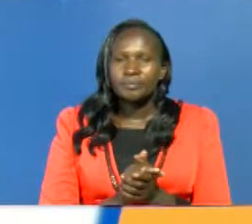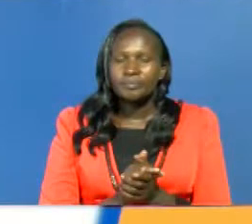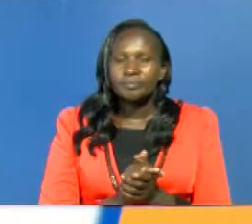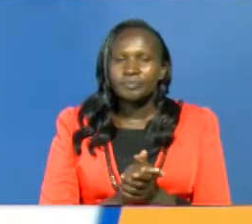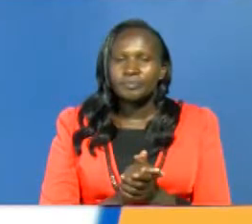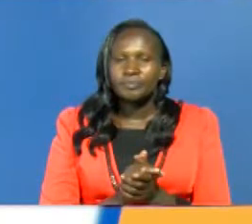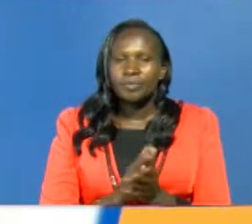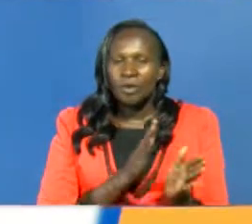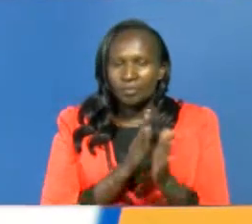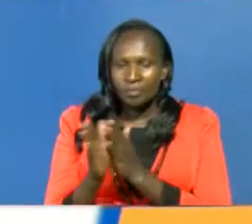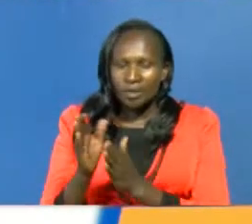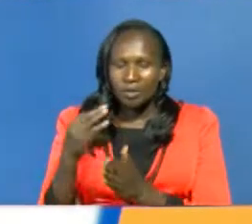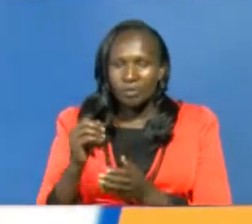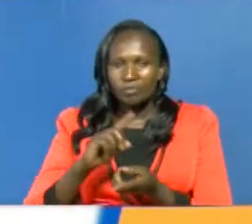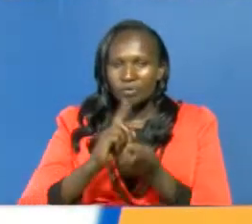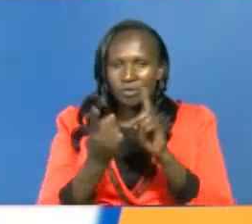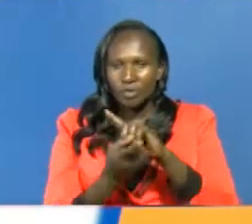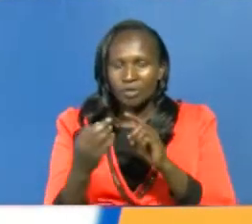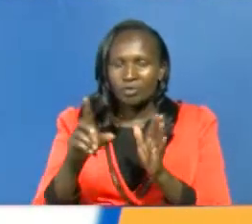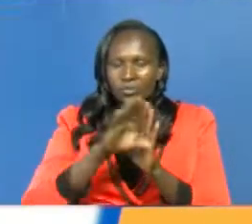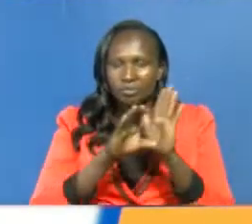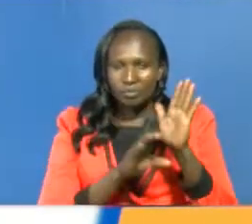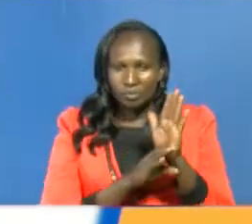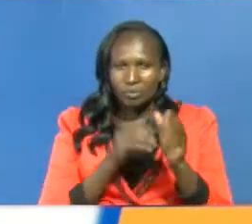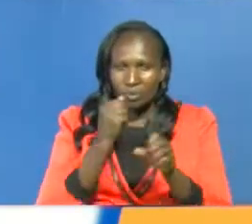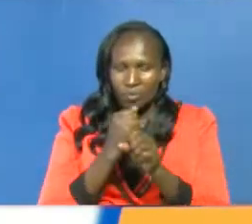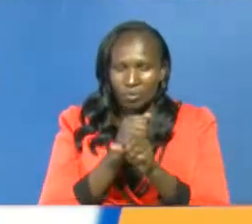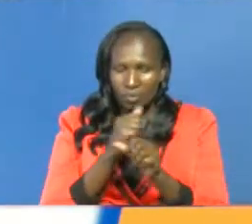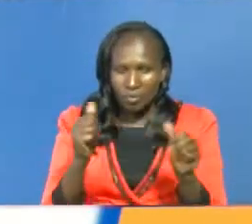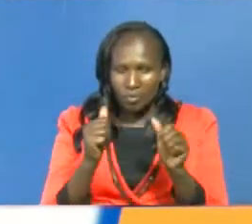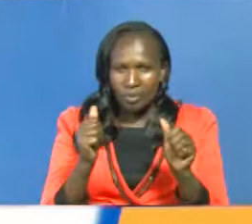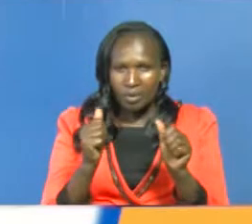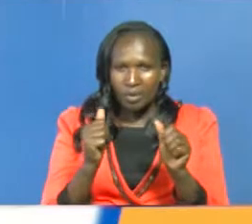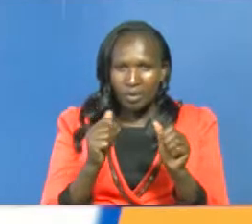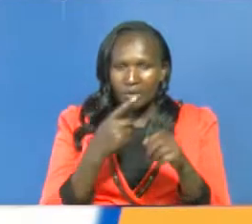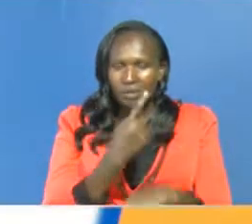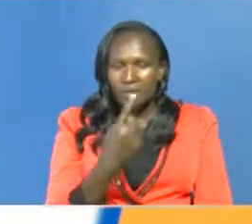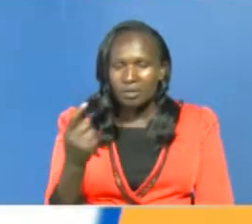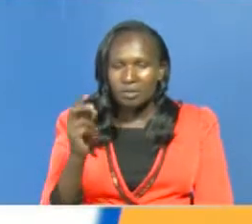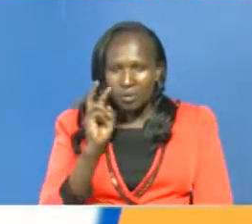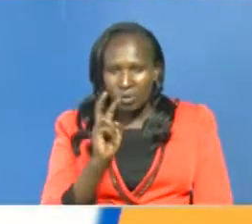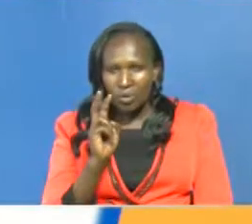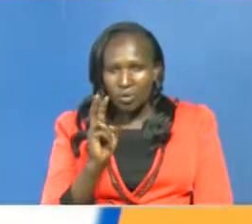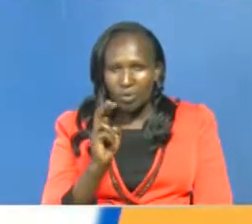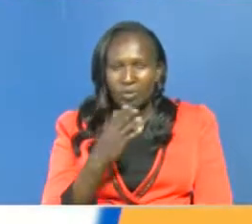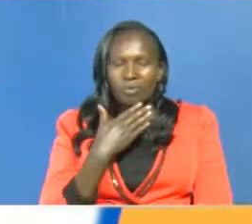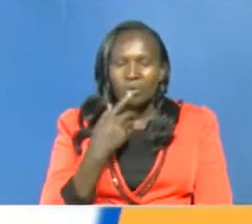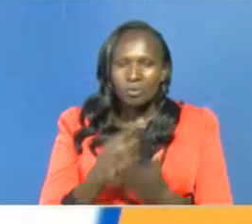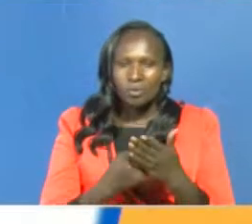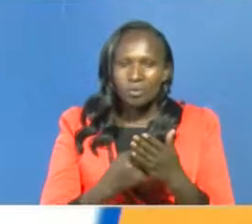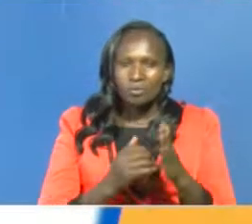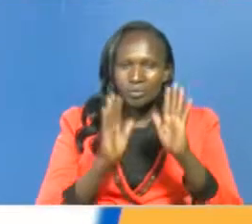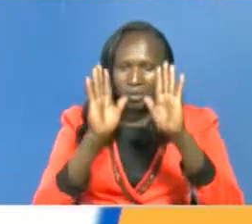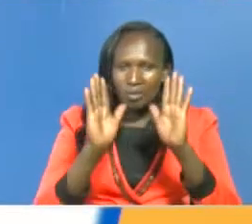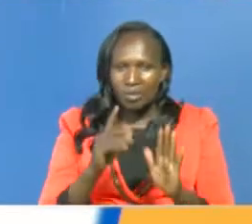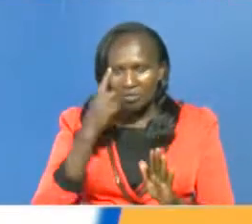Mchakato wa kuifanyia marekebisho katiba ya sasa imeshika kasi nchini, huku kila moja akionekana kuvutia ngoma kwake.